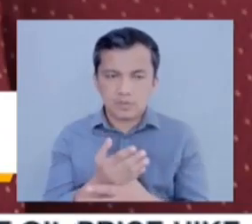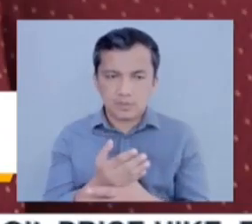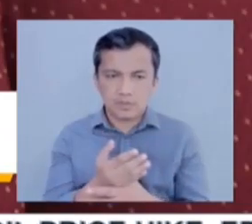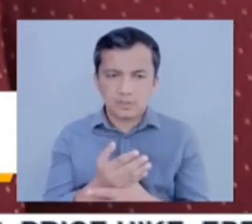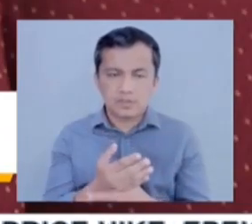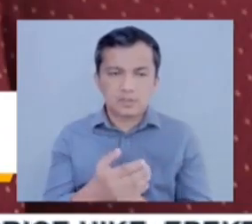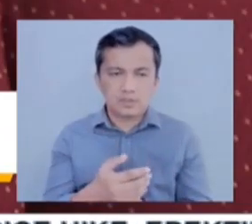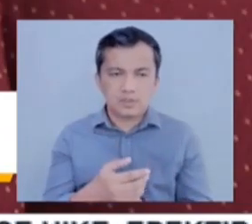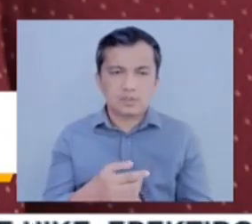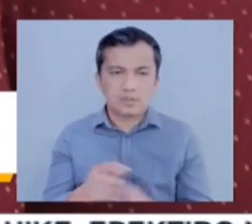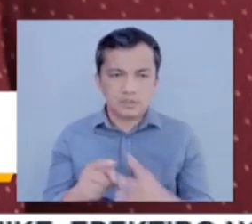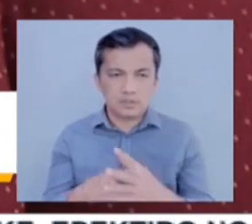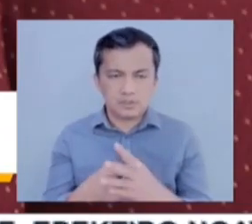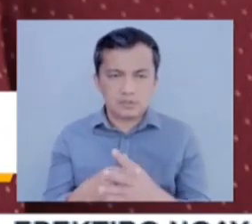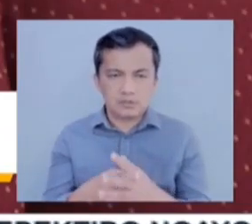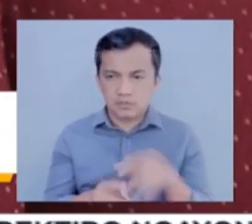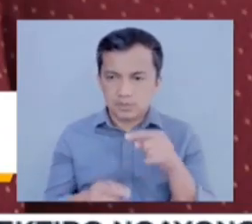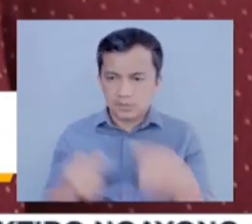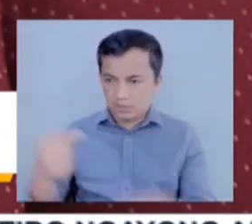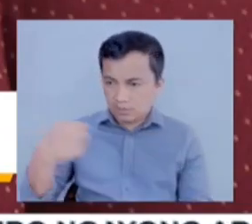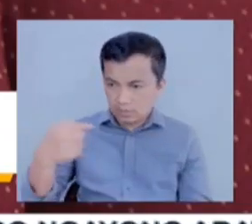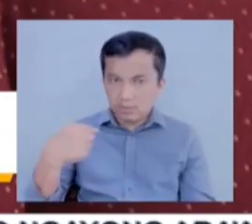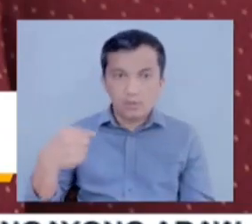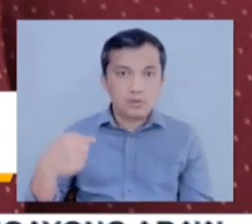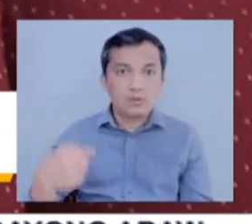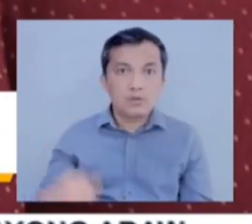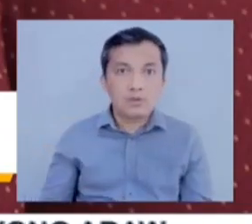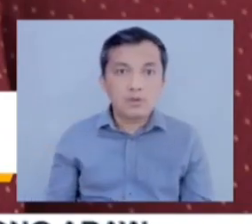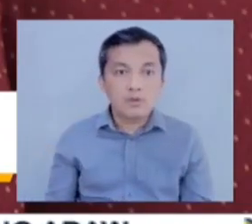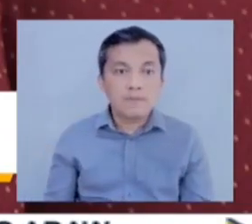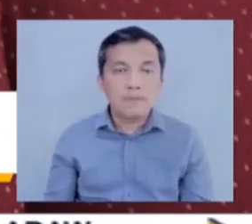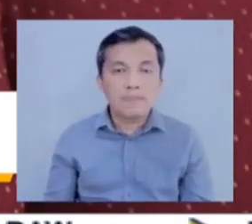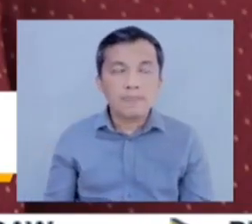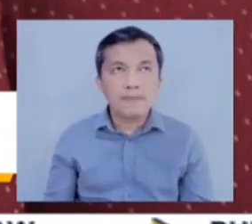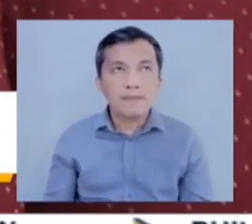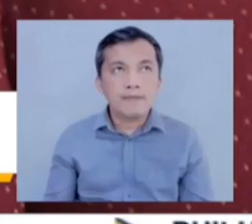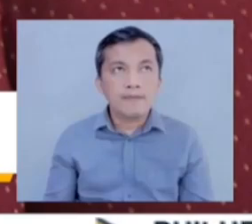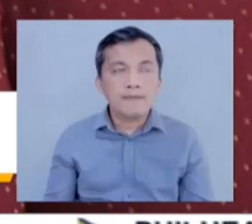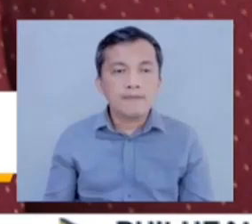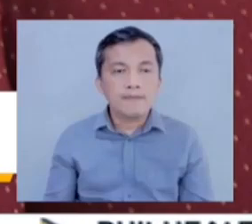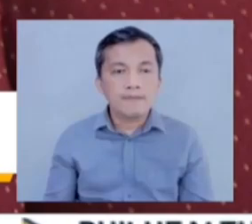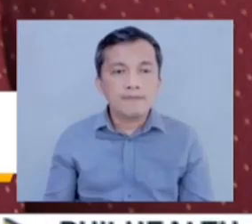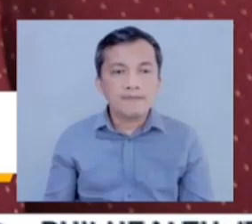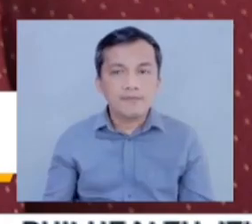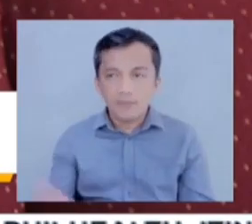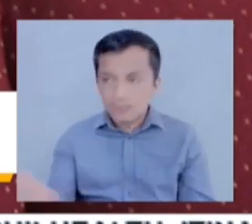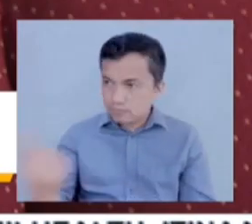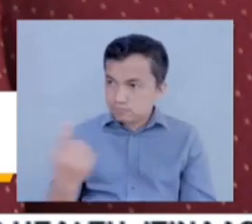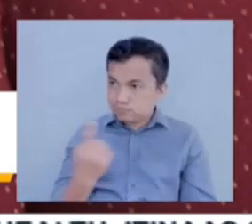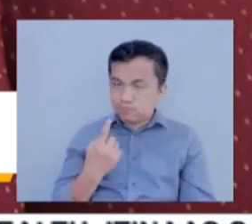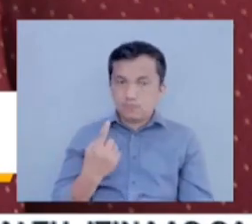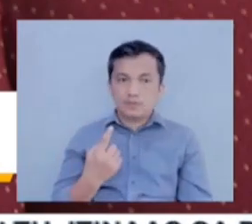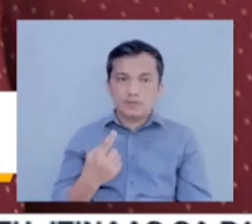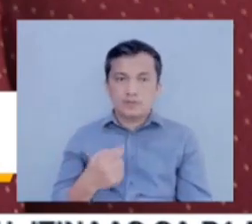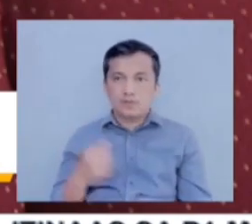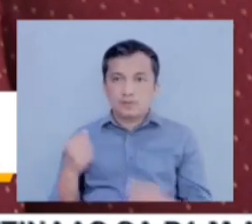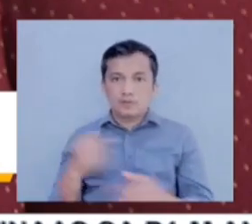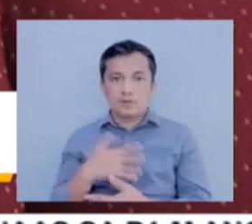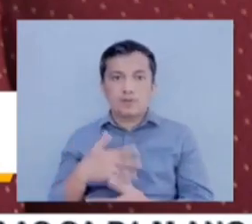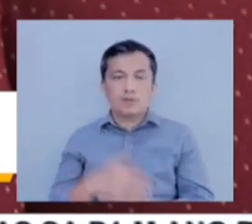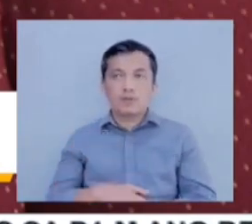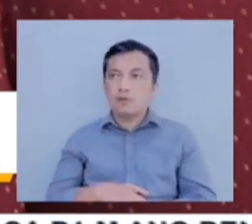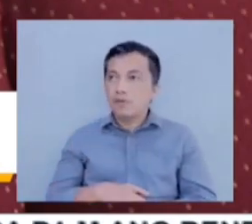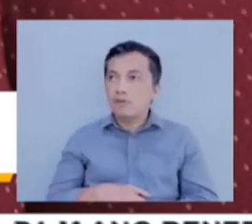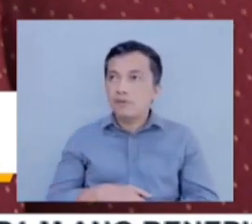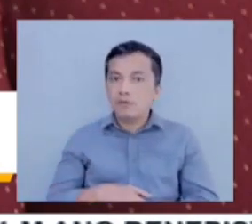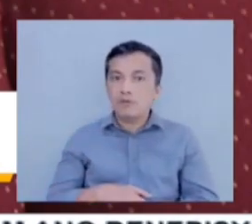started pointing at me. And as he was moving forward, sa sobrang takot ko po,